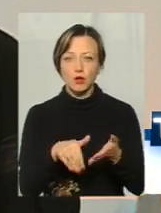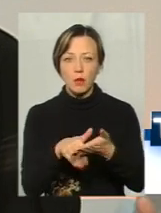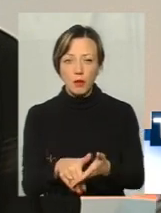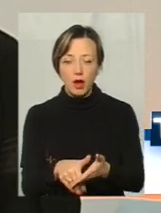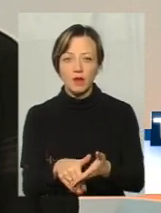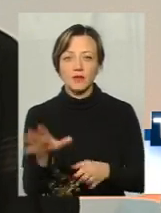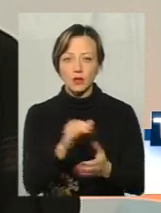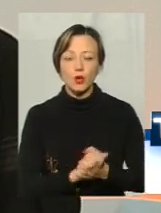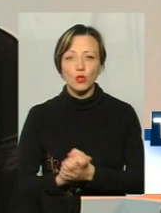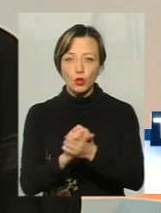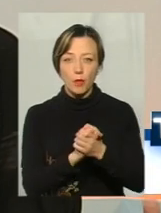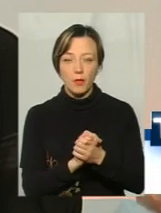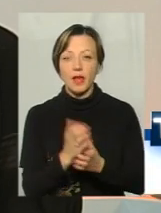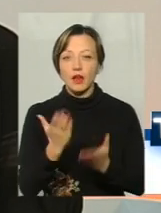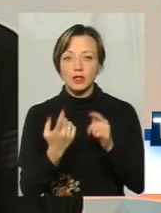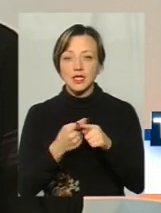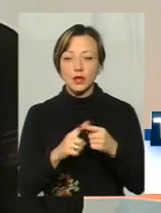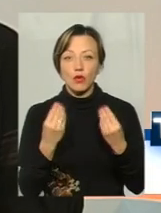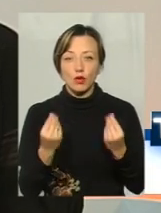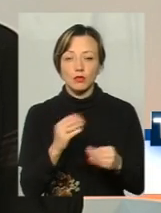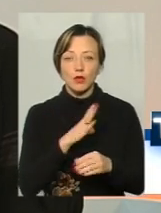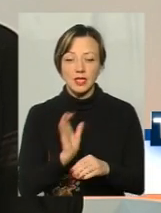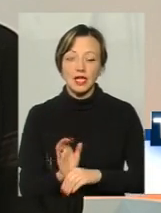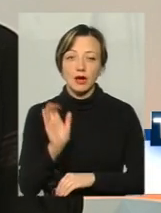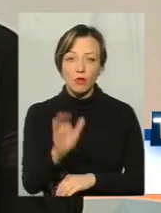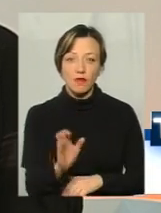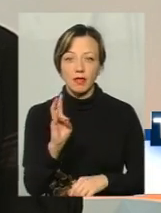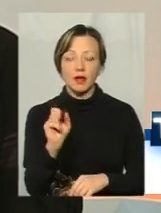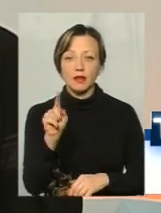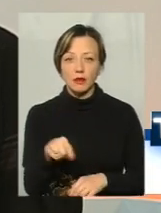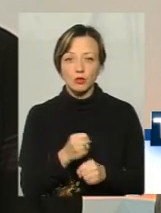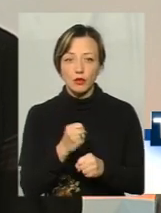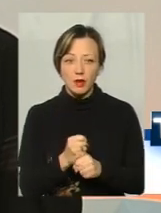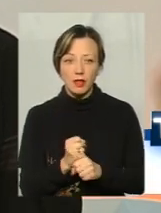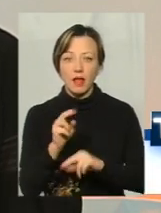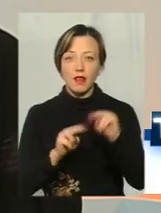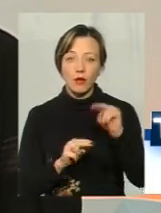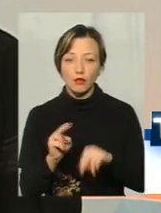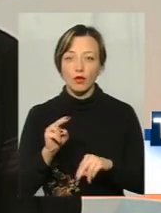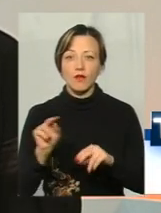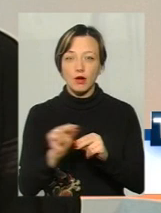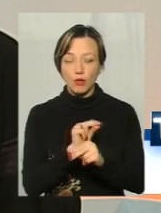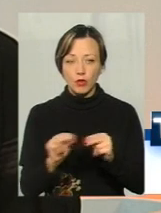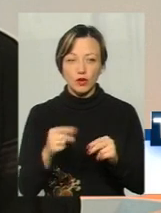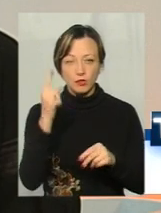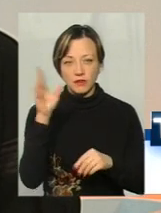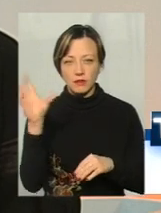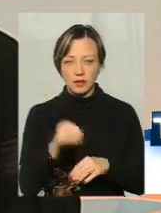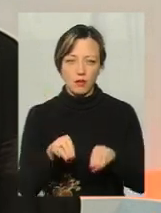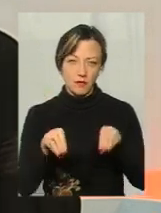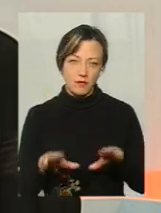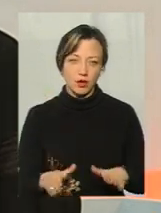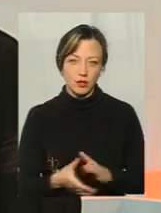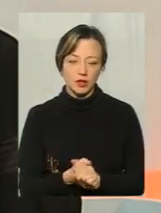допомагають, всі гуртом. І якщо б ці гроші були скеровані на те, щоб зробити надбудову, прибудову і ремонт, вибачте, я думаю, все було б